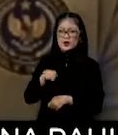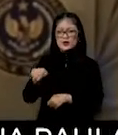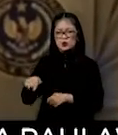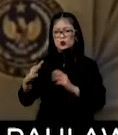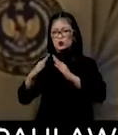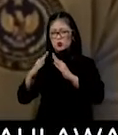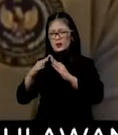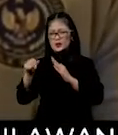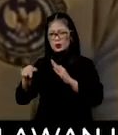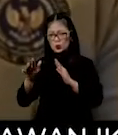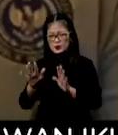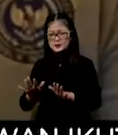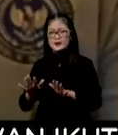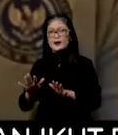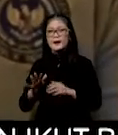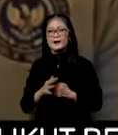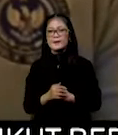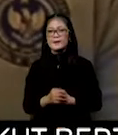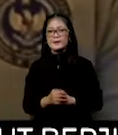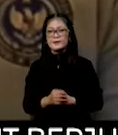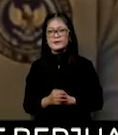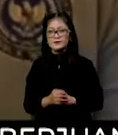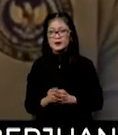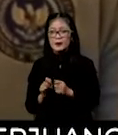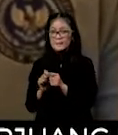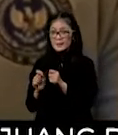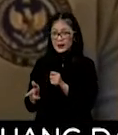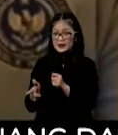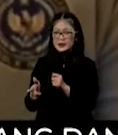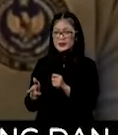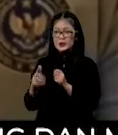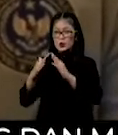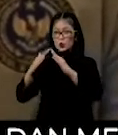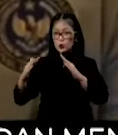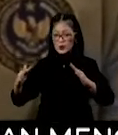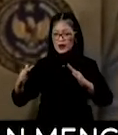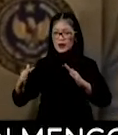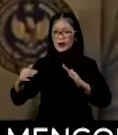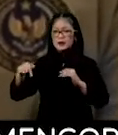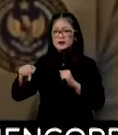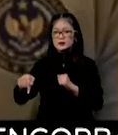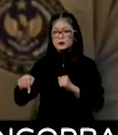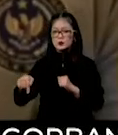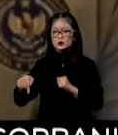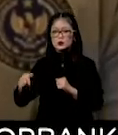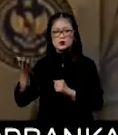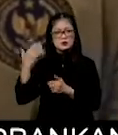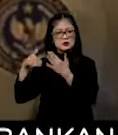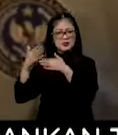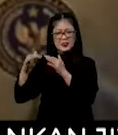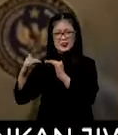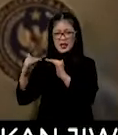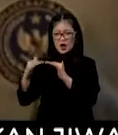Bung Karno. Dan akhirnya dibelilah rumah itu dalam keadaan tanah kosong. Sehingga